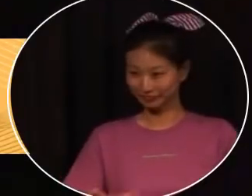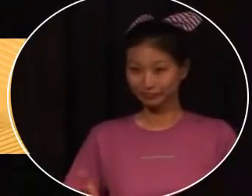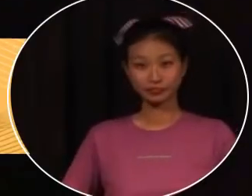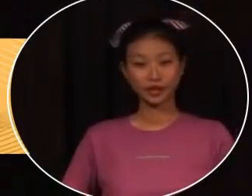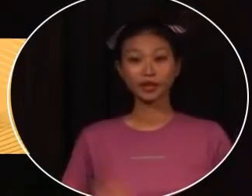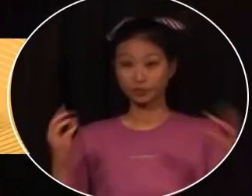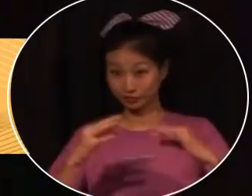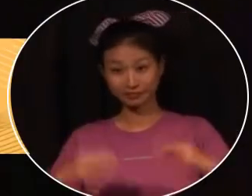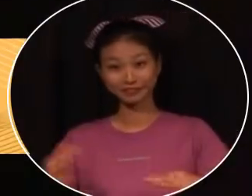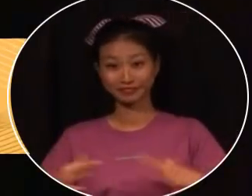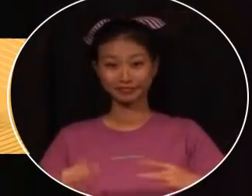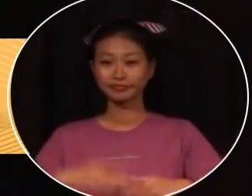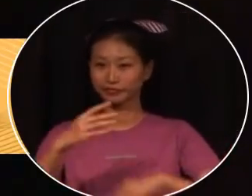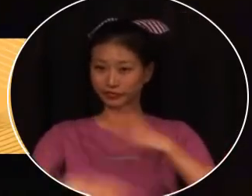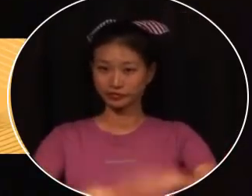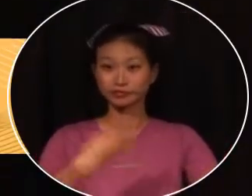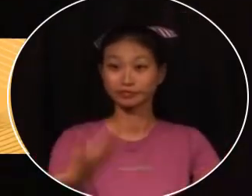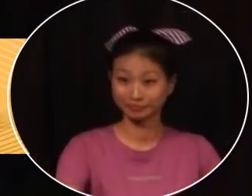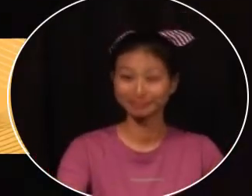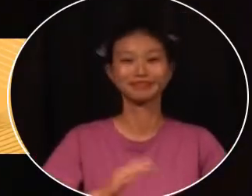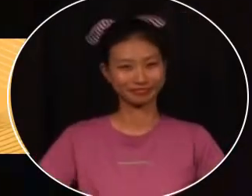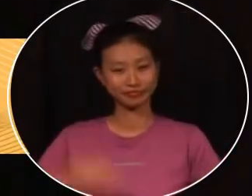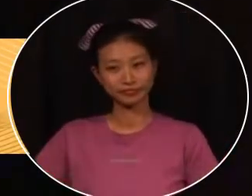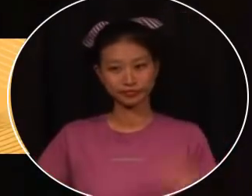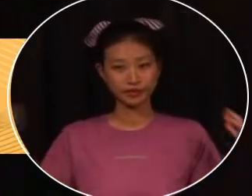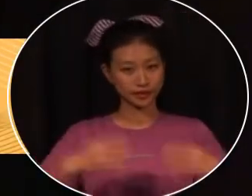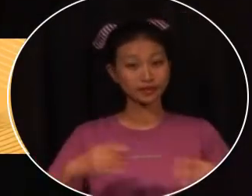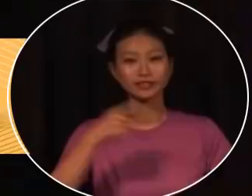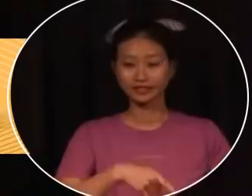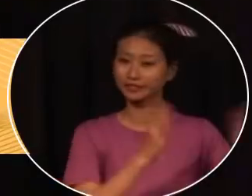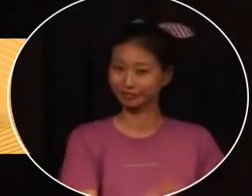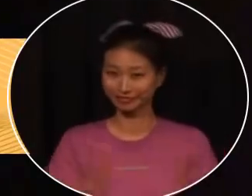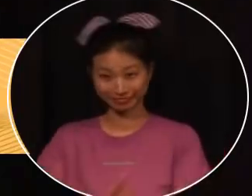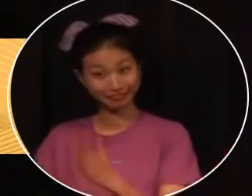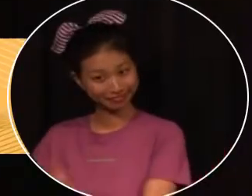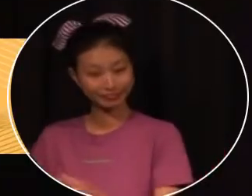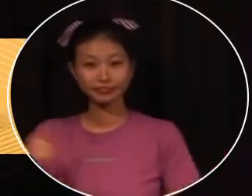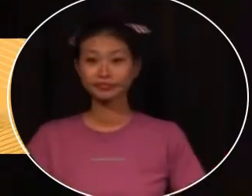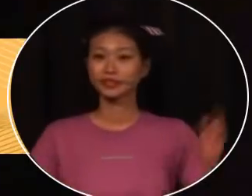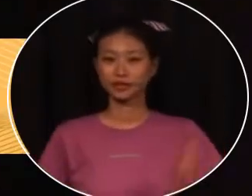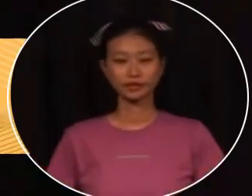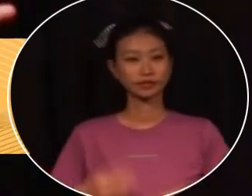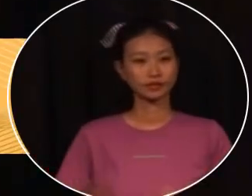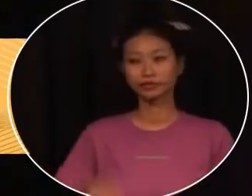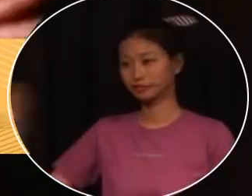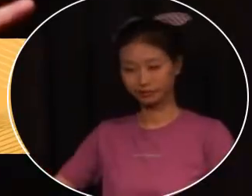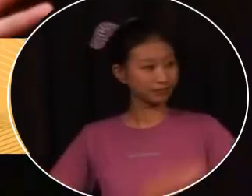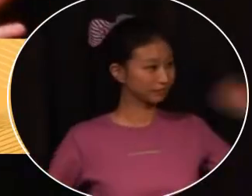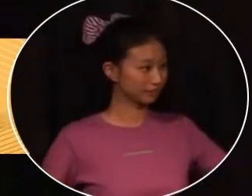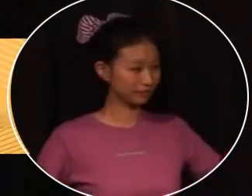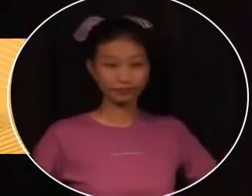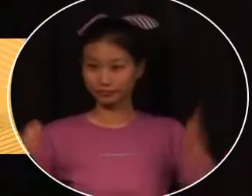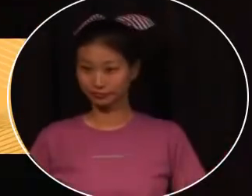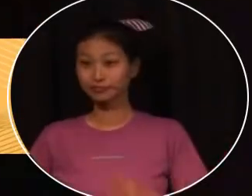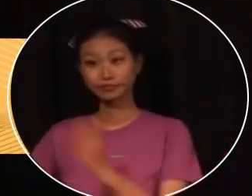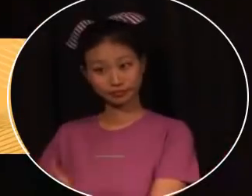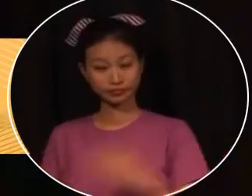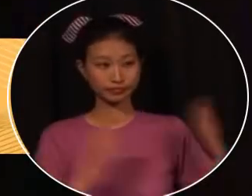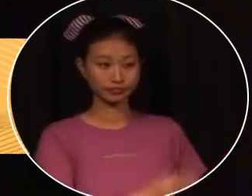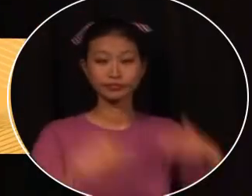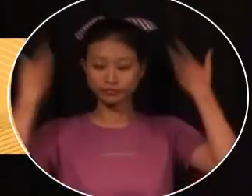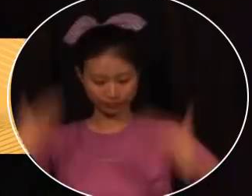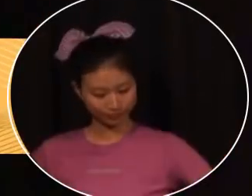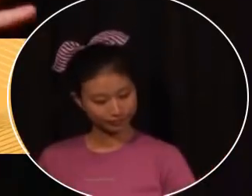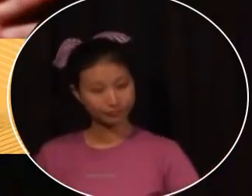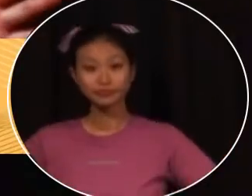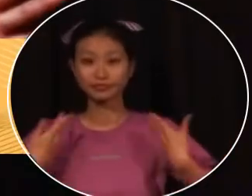像我个人认为的第一个政见是什么呢？大家的经济水平普遍不是很好，台湾的经济也一直搞得很没有繁